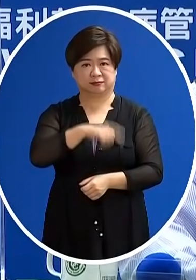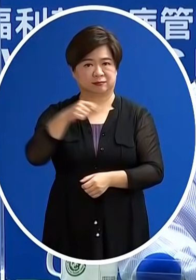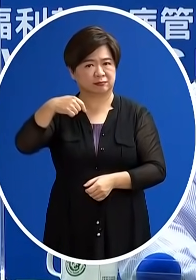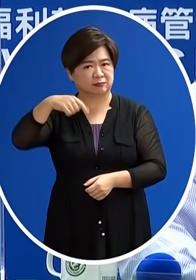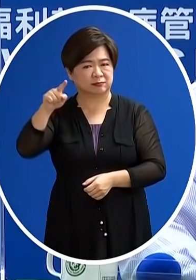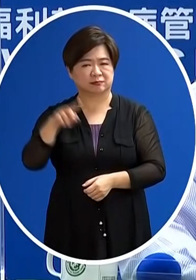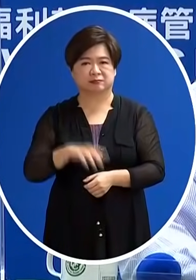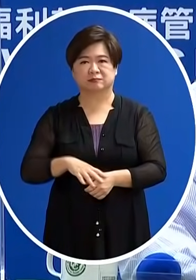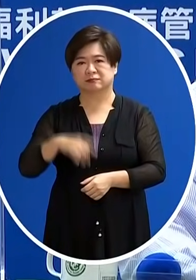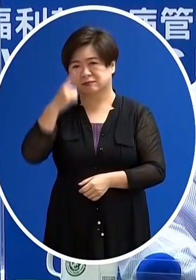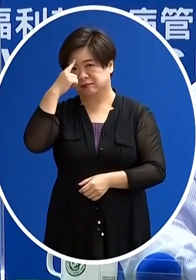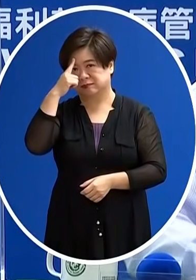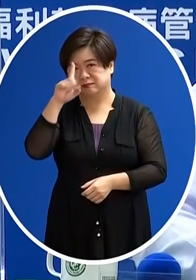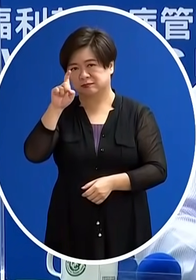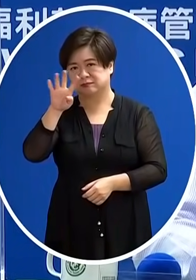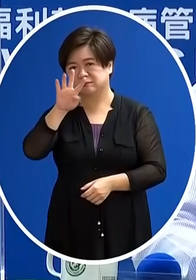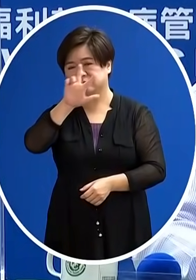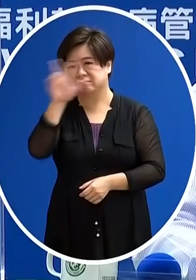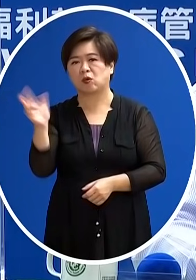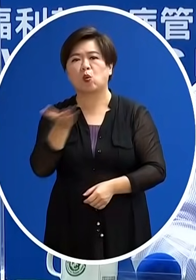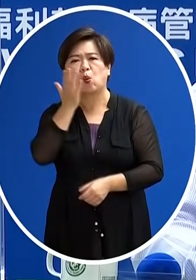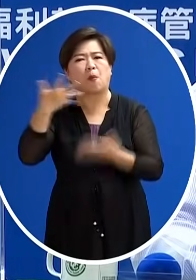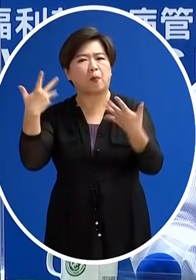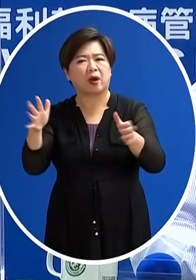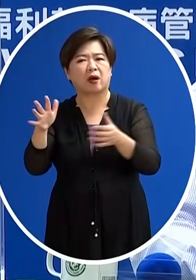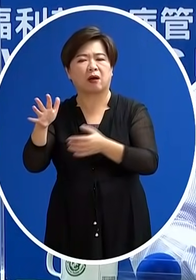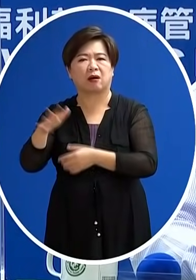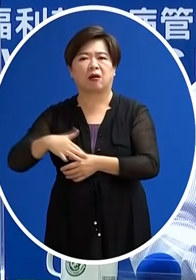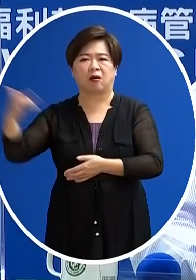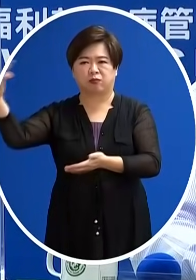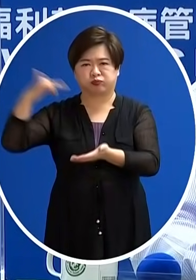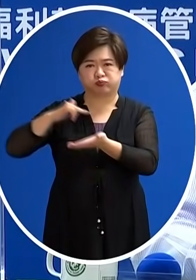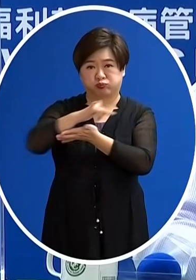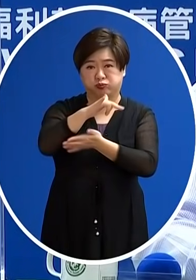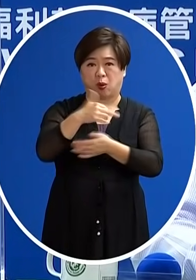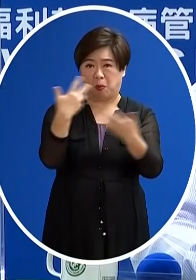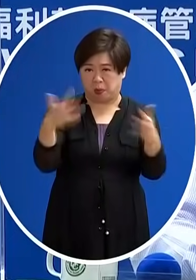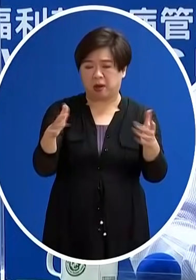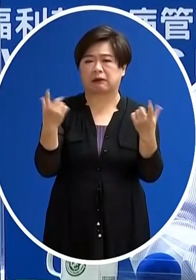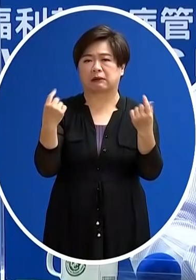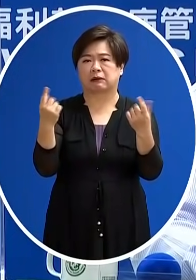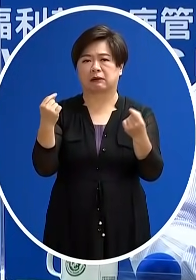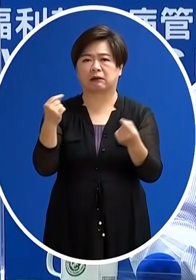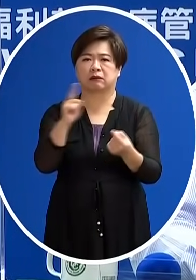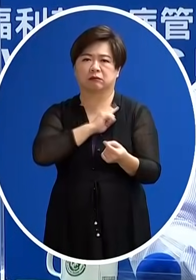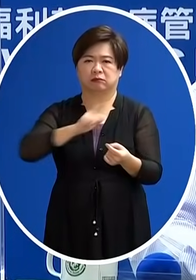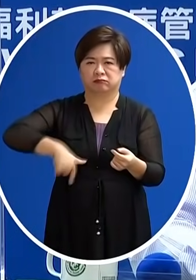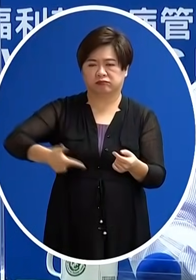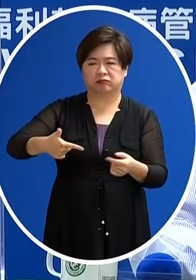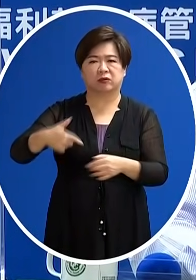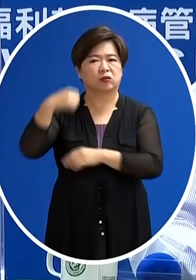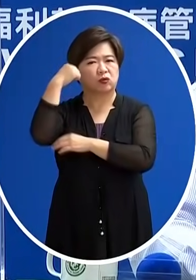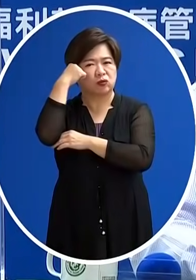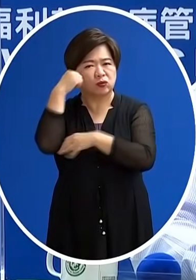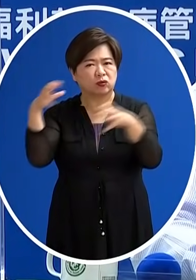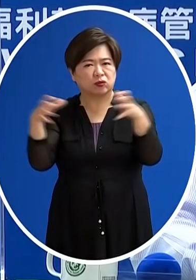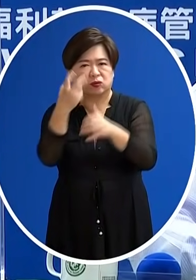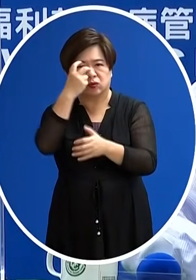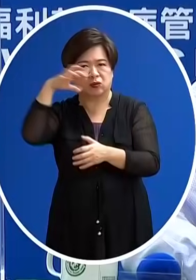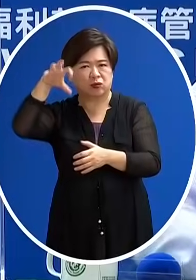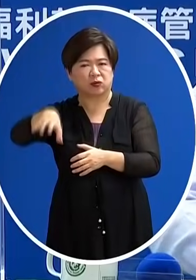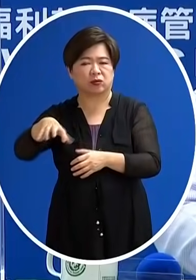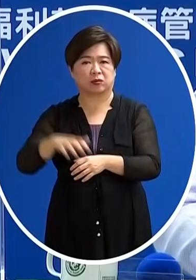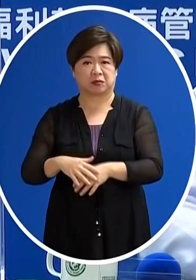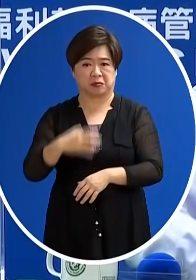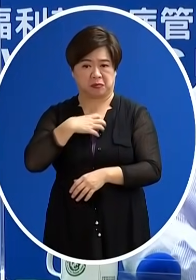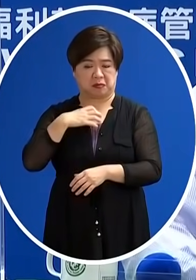那含转机。好，那可以，他也可以自费入住集中检疫所哈。当然，在高风险的